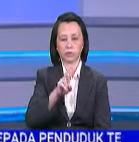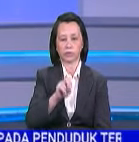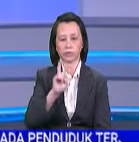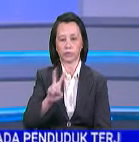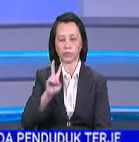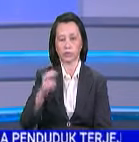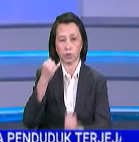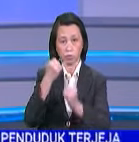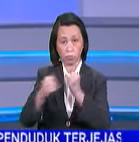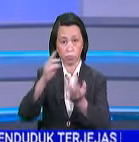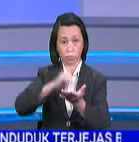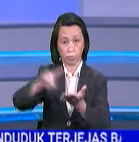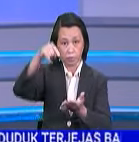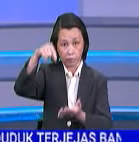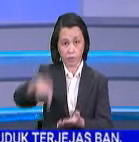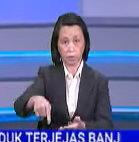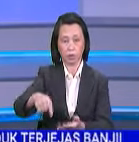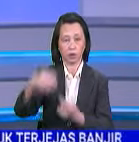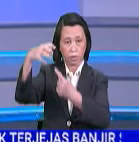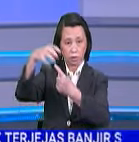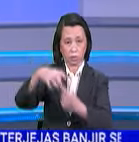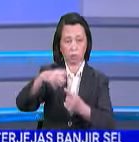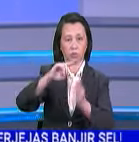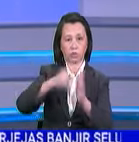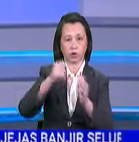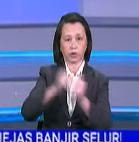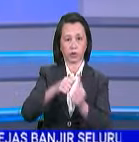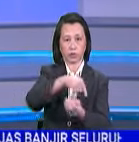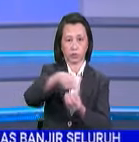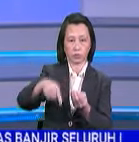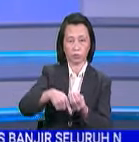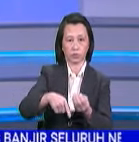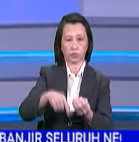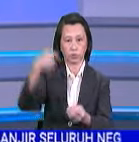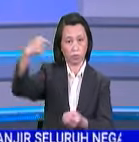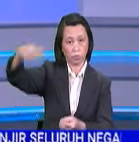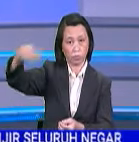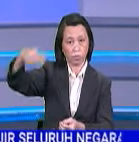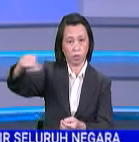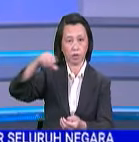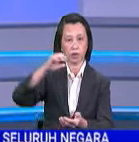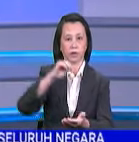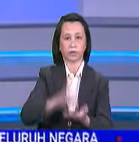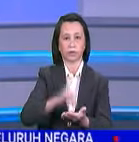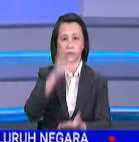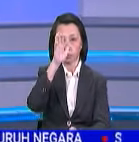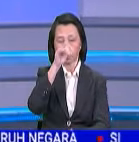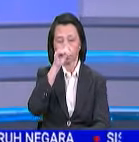2021-2022 hujung minggu ini. Kejohanan itu akan bermula dengan pusingan kelayakan pertama di Smash Premium Outlet